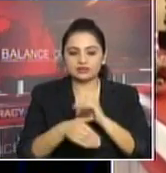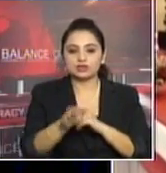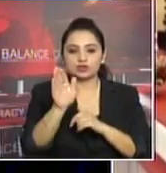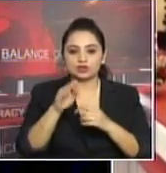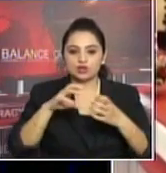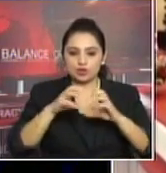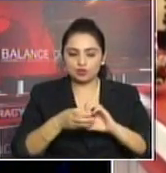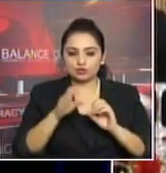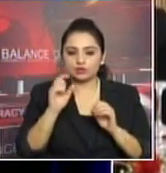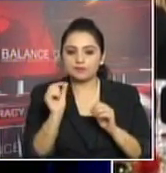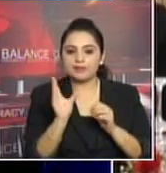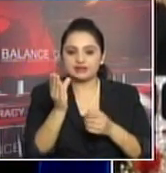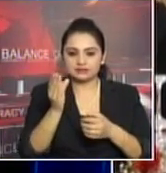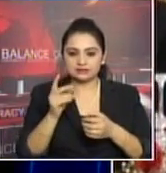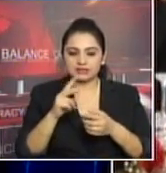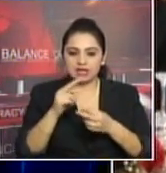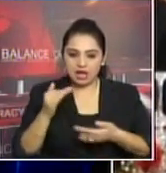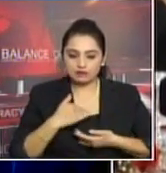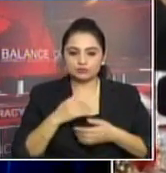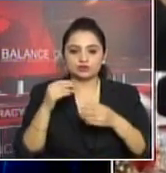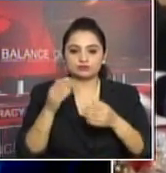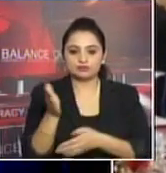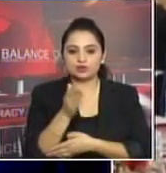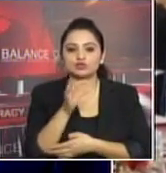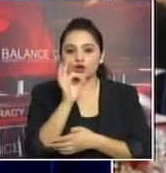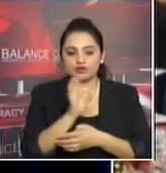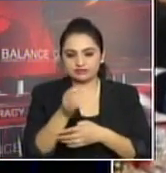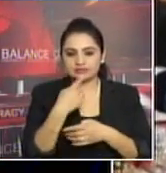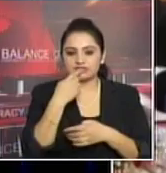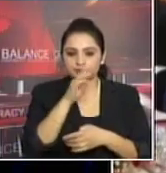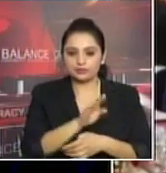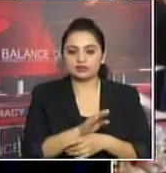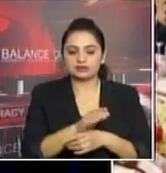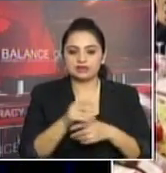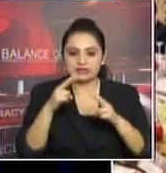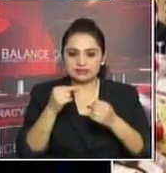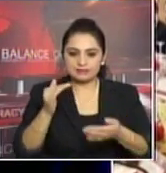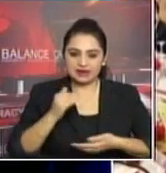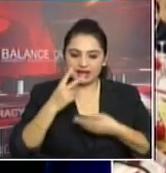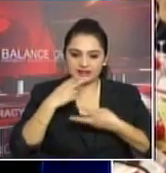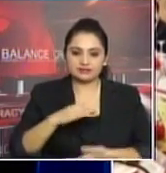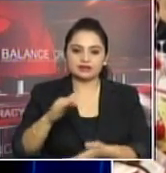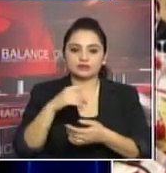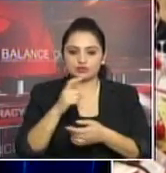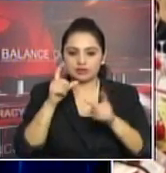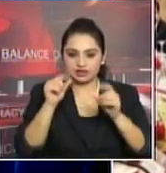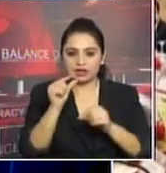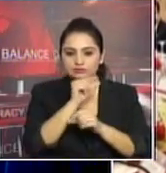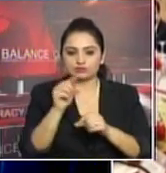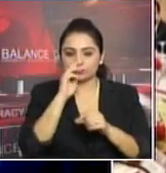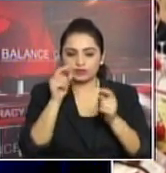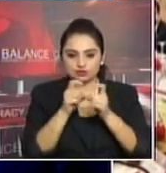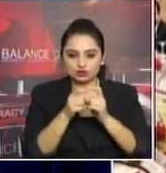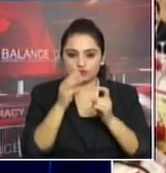उद्योग वाणिज्य तथा आपूर्ति मन्त्रालयले जनाएको छ। बैठकमा सामान आयात निर्यातका लागि आवश्यक विषयमा भएको